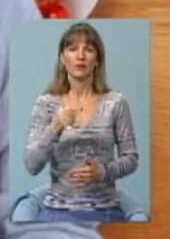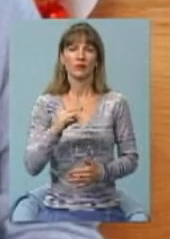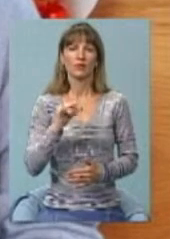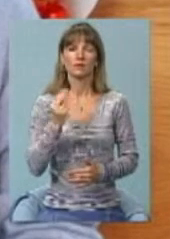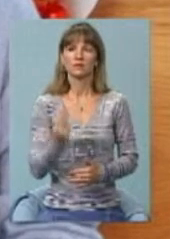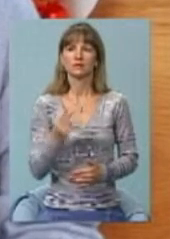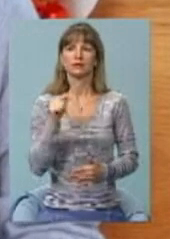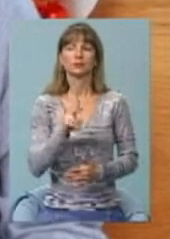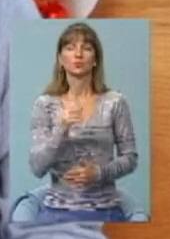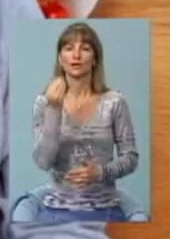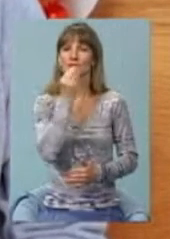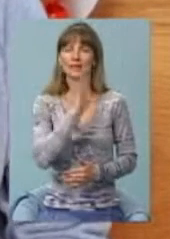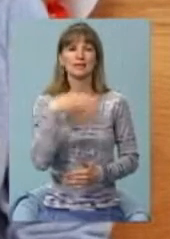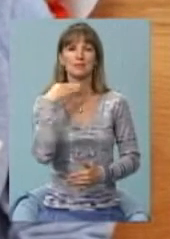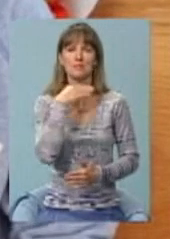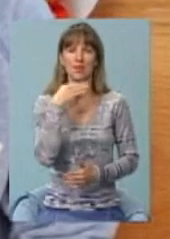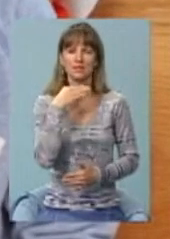не кушает мясо,